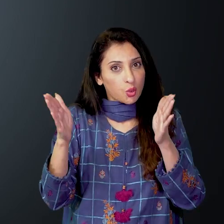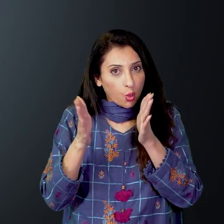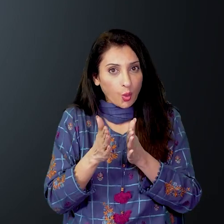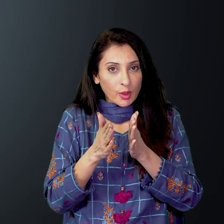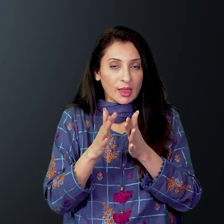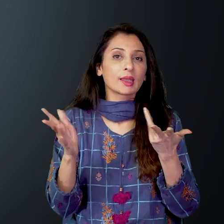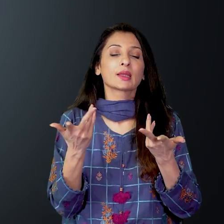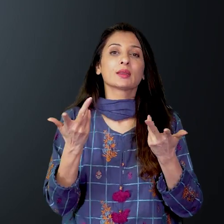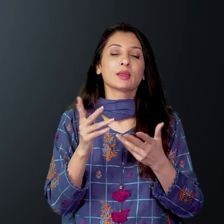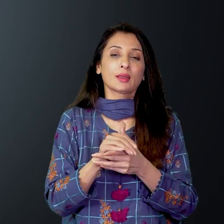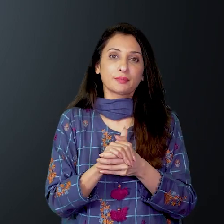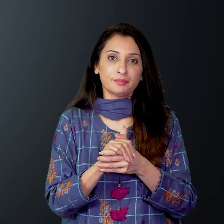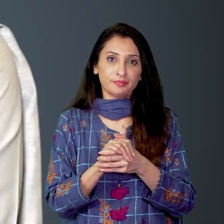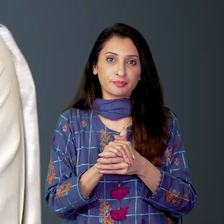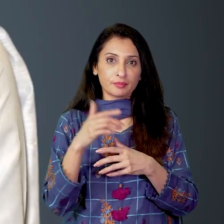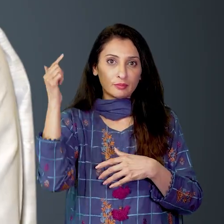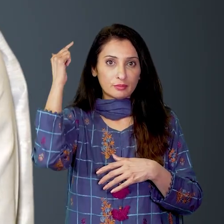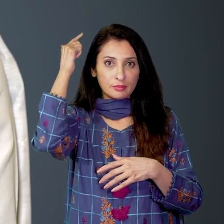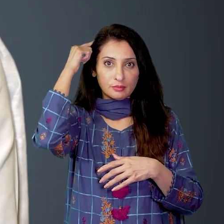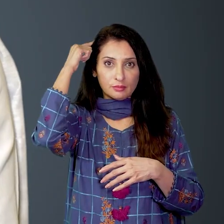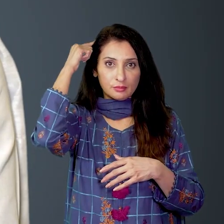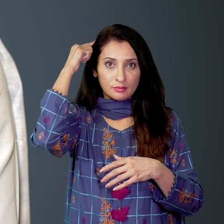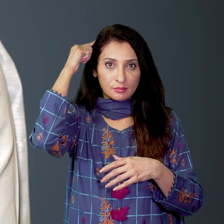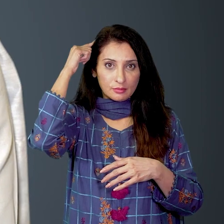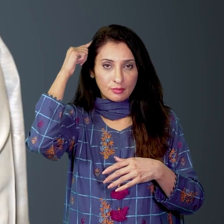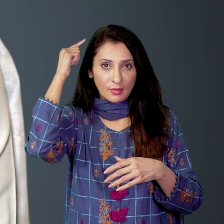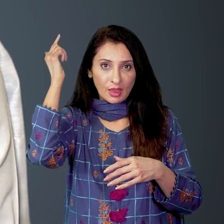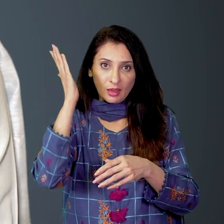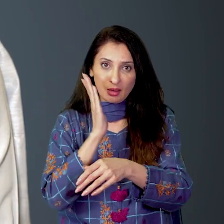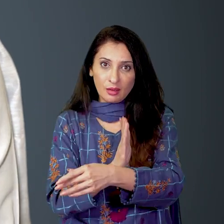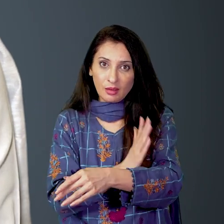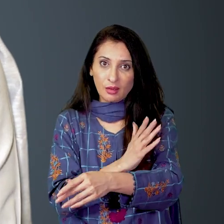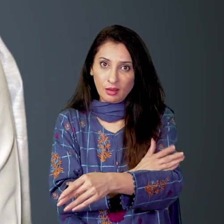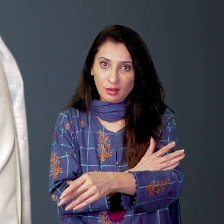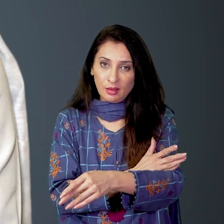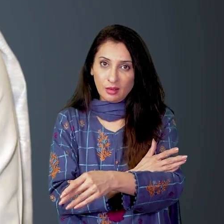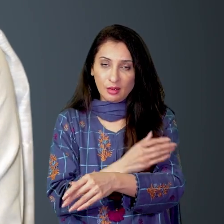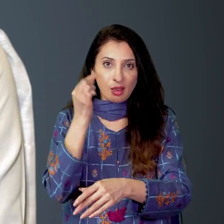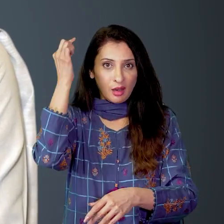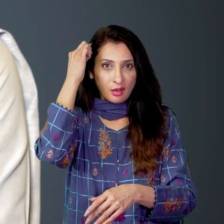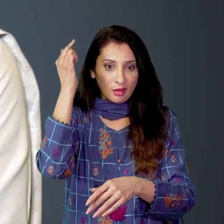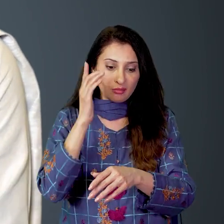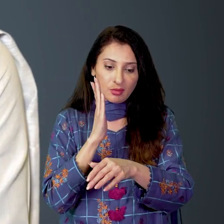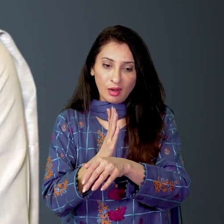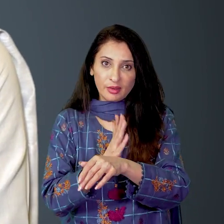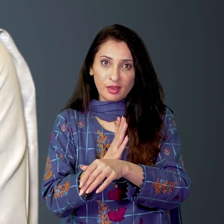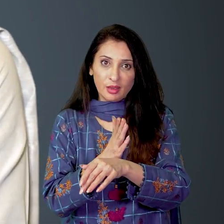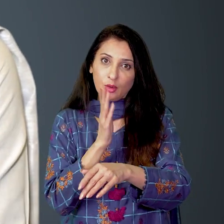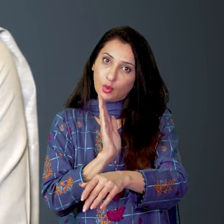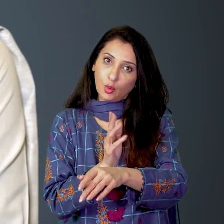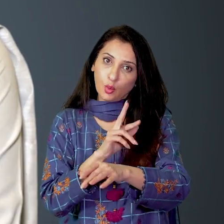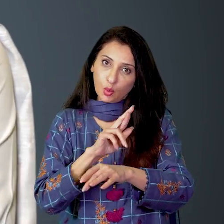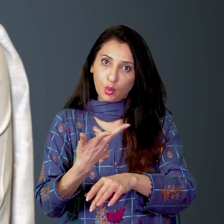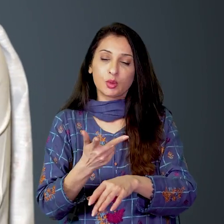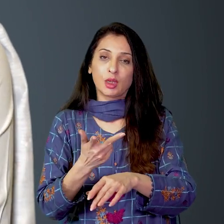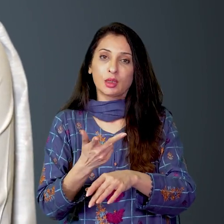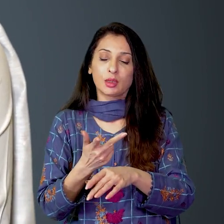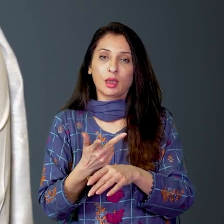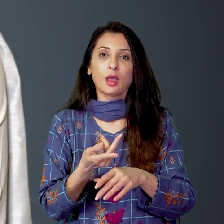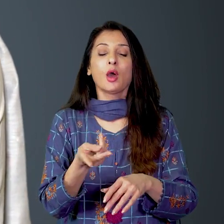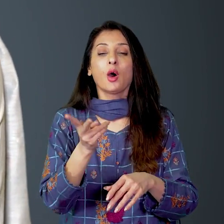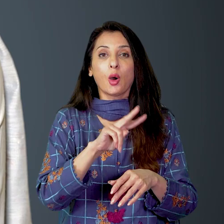डिवाइड कर सकते हैं बेसिक हेड इंजरी जिसके अंदर प्राइमरी फ्रैक्चर्स होते हैं, हड्डी टूट जाती है, सेकेंडरी फ्रैक्चर्स जिसके अंदर हड्डी के साथ साथ आपके